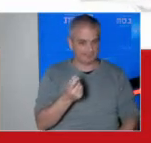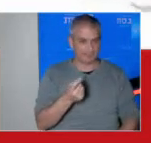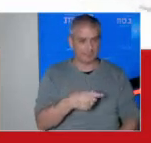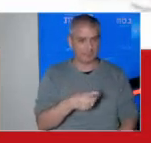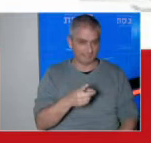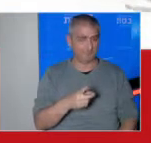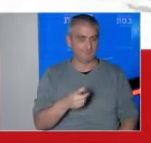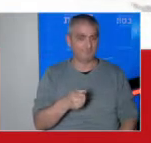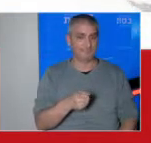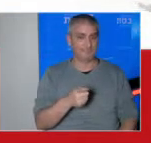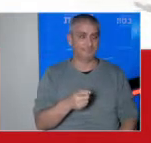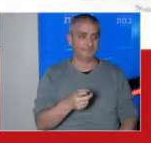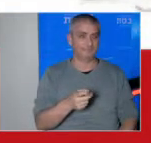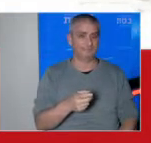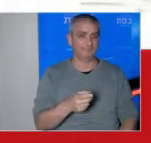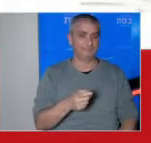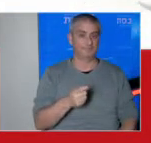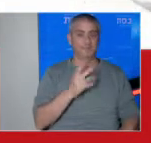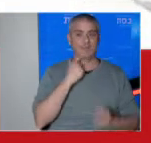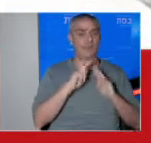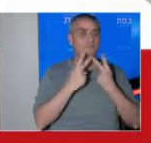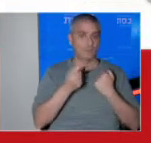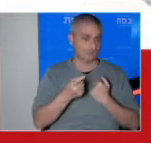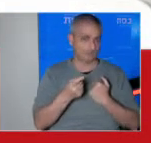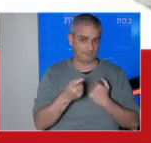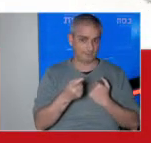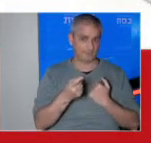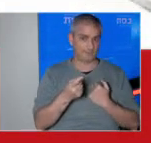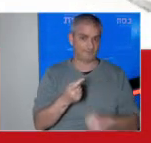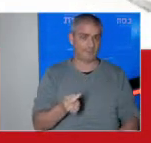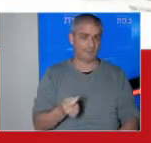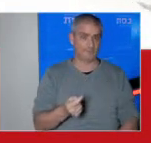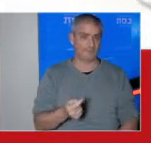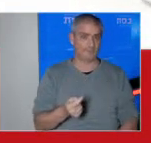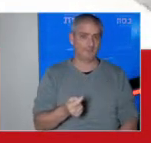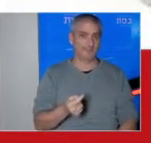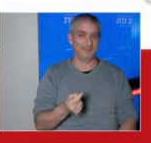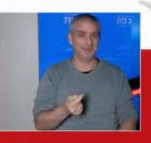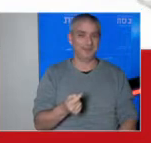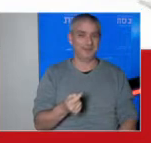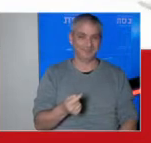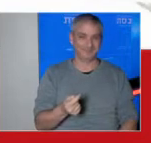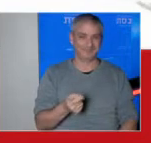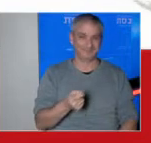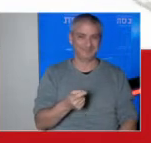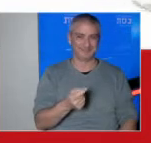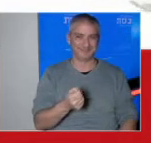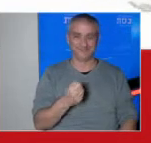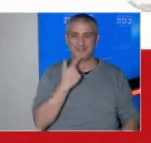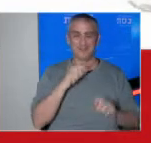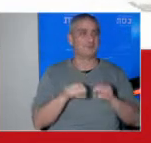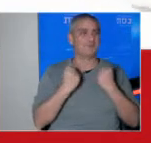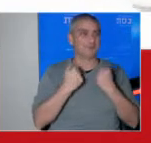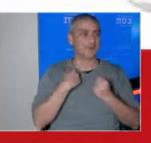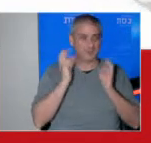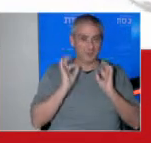אוהדים עם הרבה מאוד שוקה למועדון ולקבוצה, מאות אלפי אנשים שפשוט נמצאים, כמו שאתה אמרת, בשוקת שבורה, אנחנו מבינים